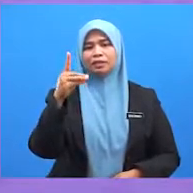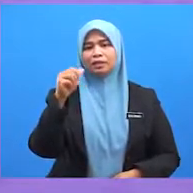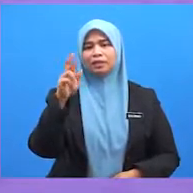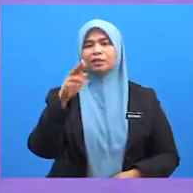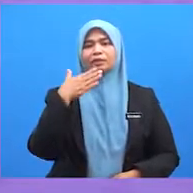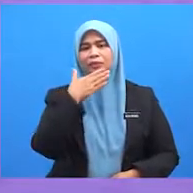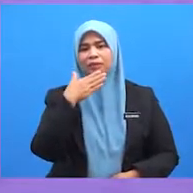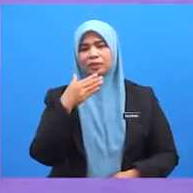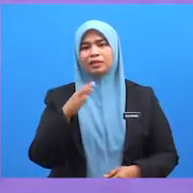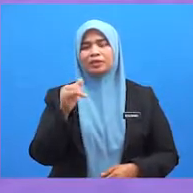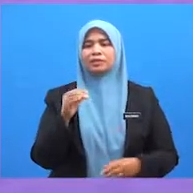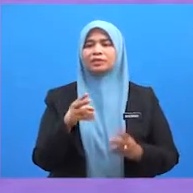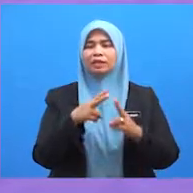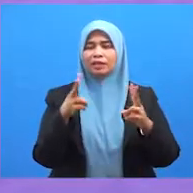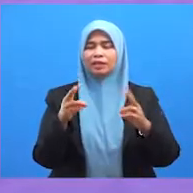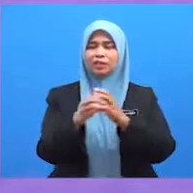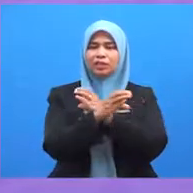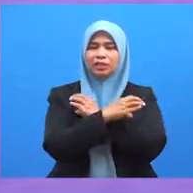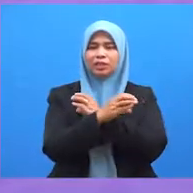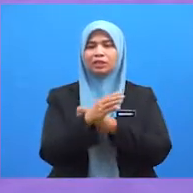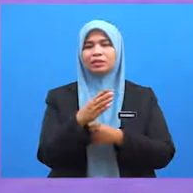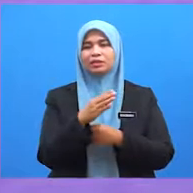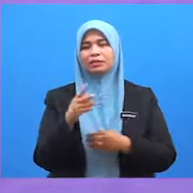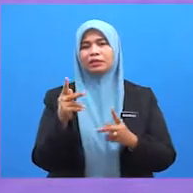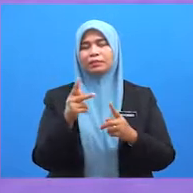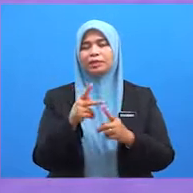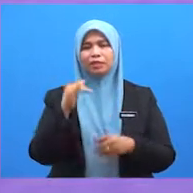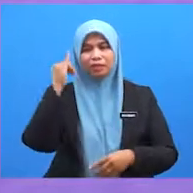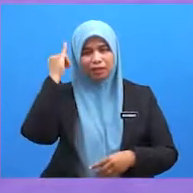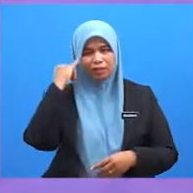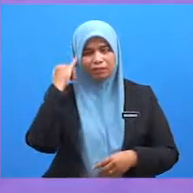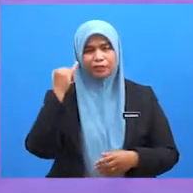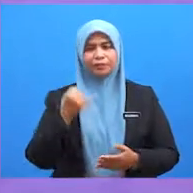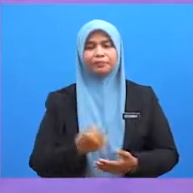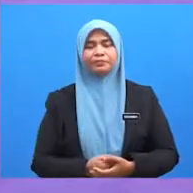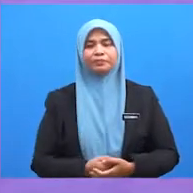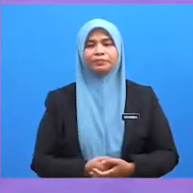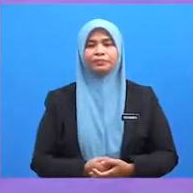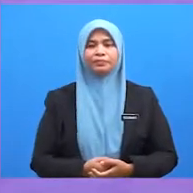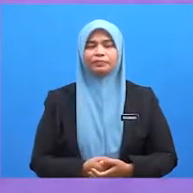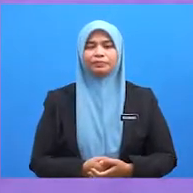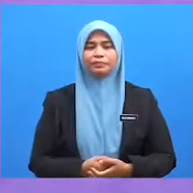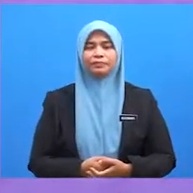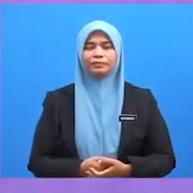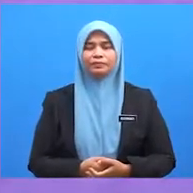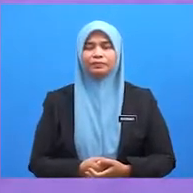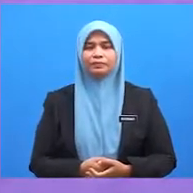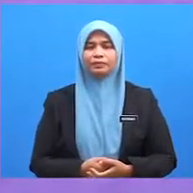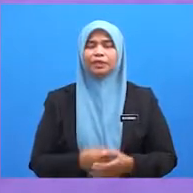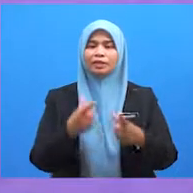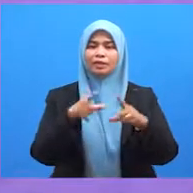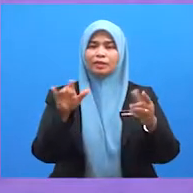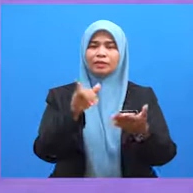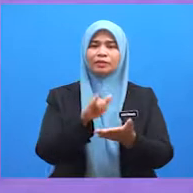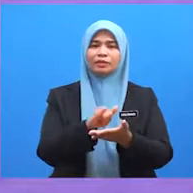Tani yang mencintai dan menaungi kegiatan keilmuan dan perkembangan Islam. Selain